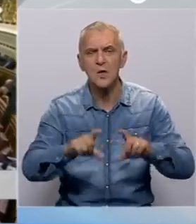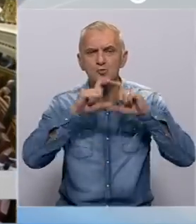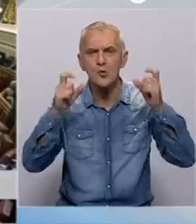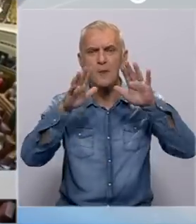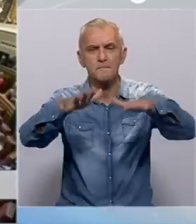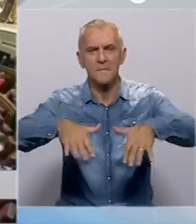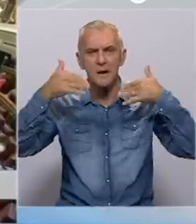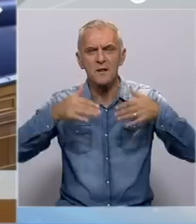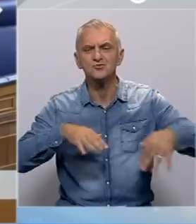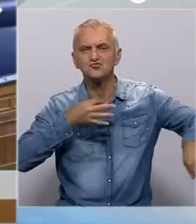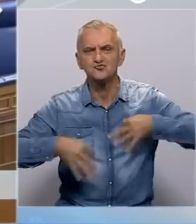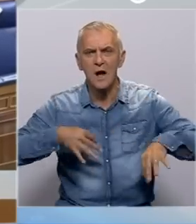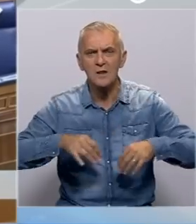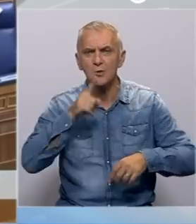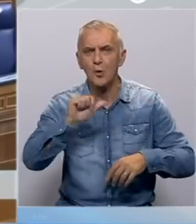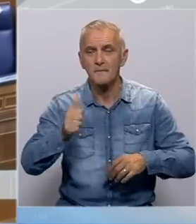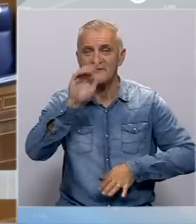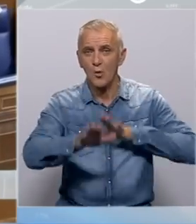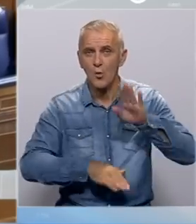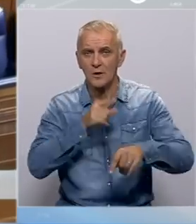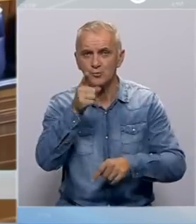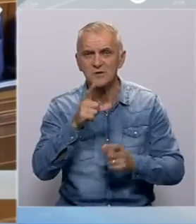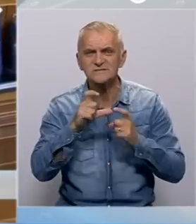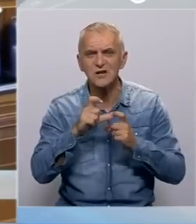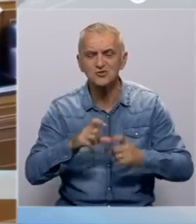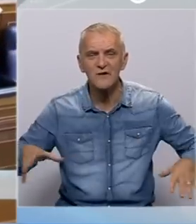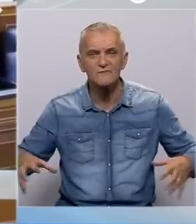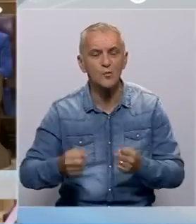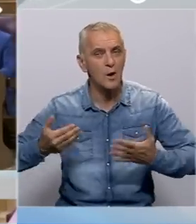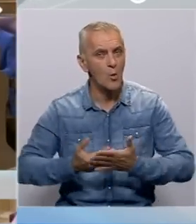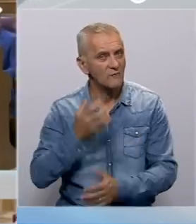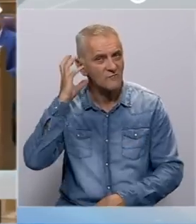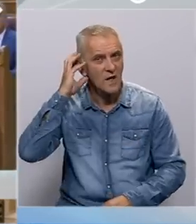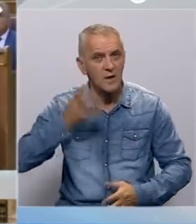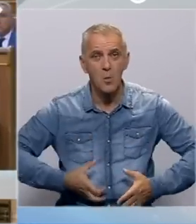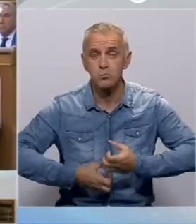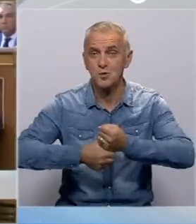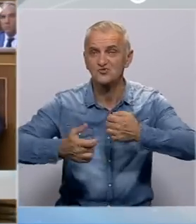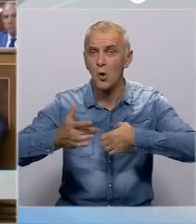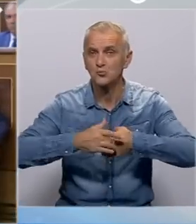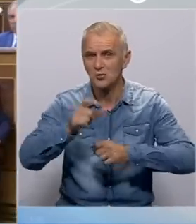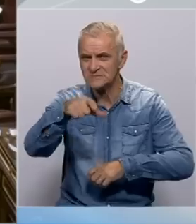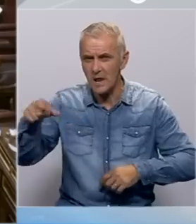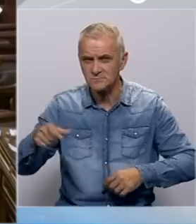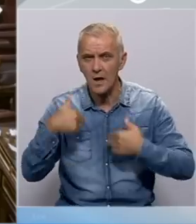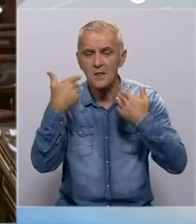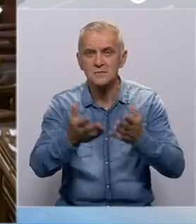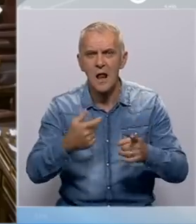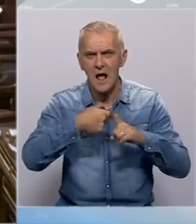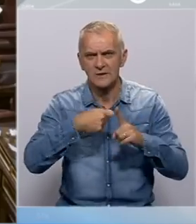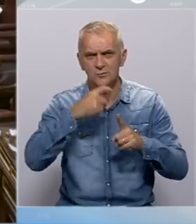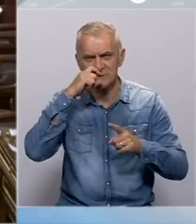parlamenta Španije. To je prvi korak ka tome da Sančez formira novu vladu. Podršku socijalistima dale su